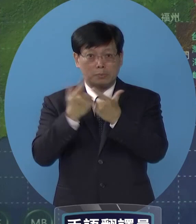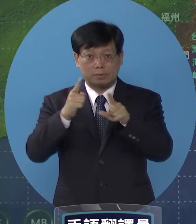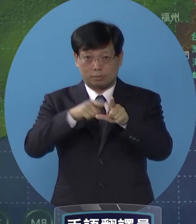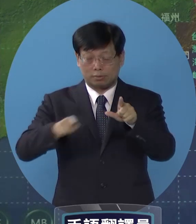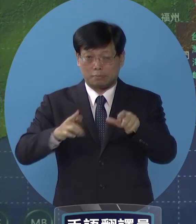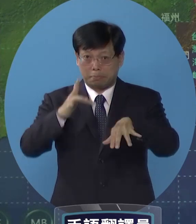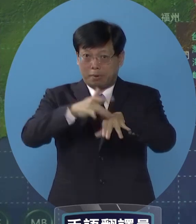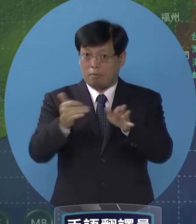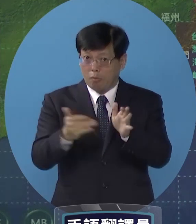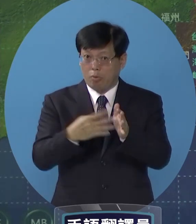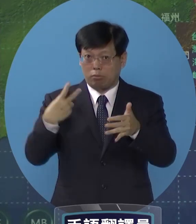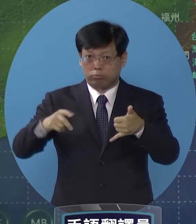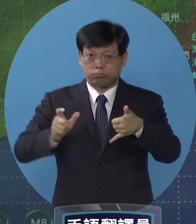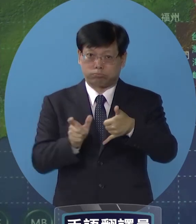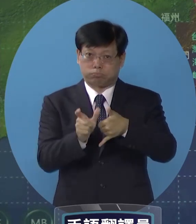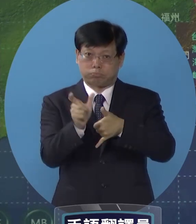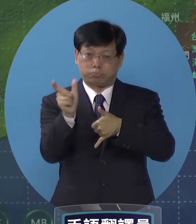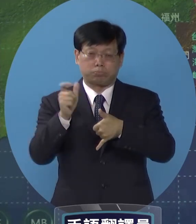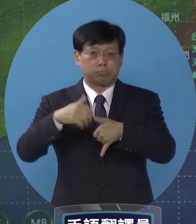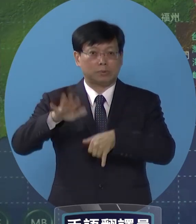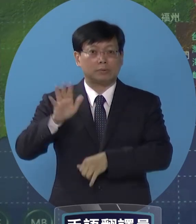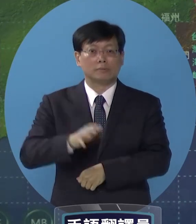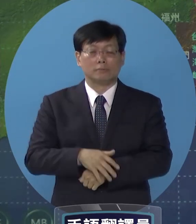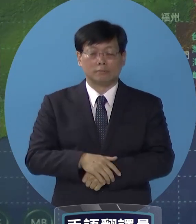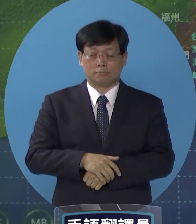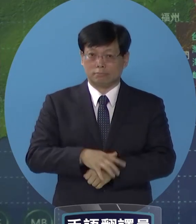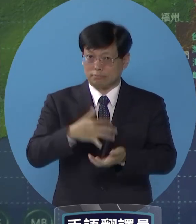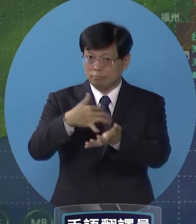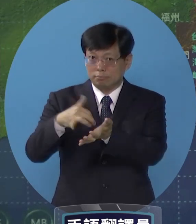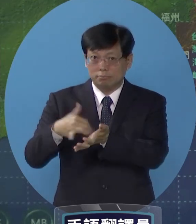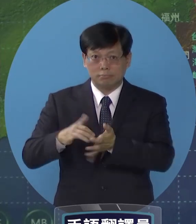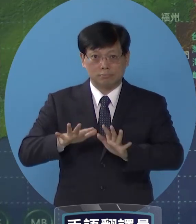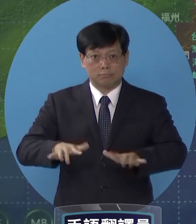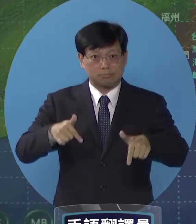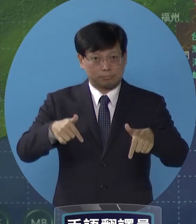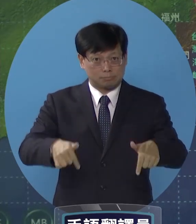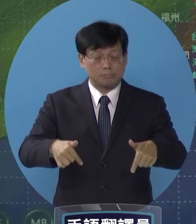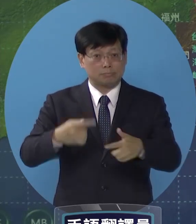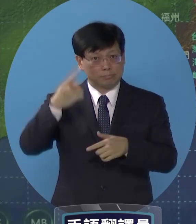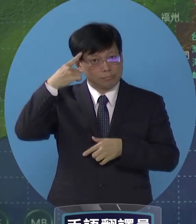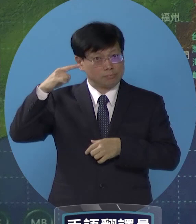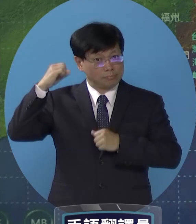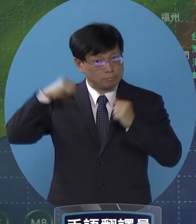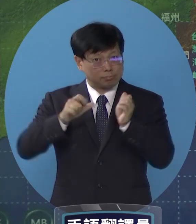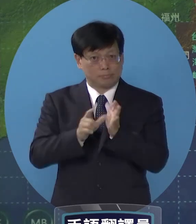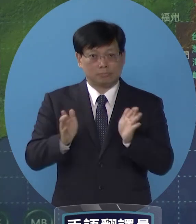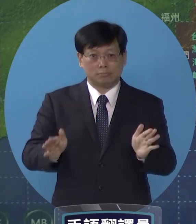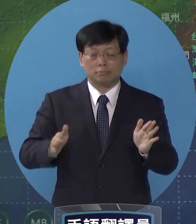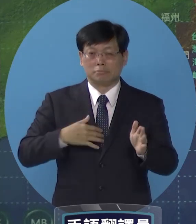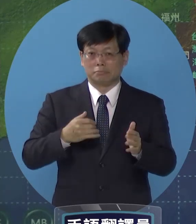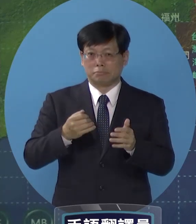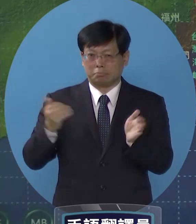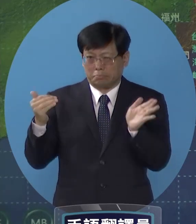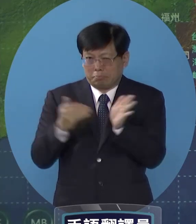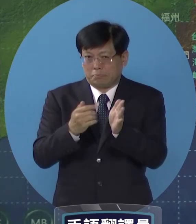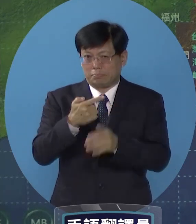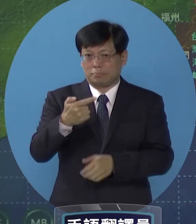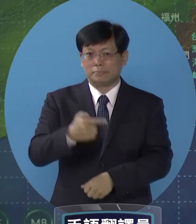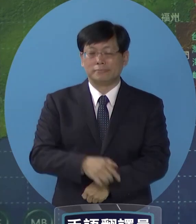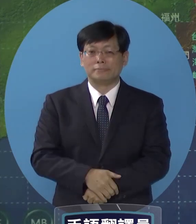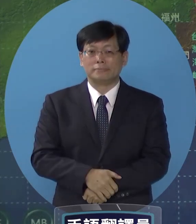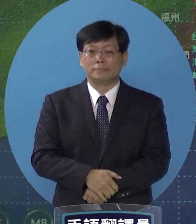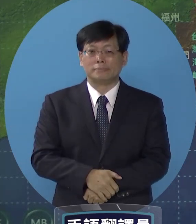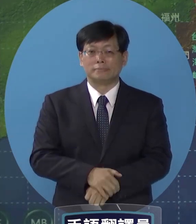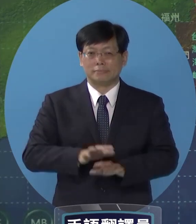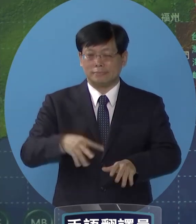之后，再进入台湾的北部海面。所以整体来说，今天下午到明天清晨是台风最为靠近我们的时候。